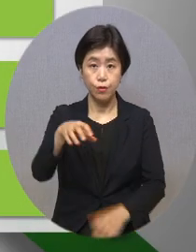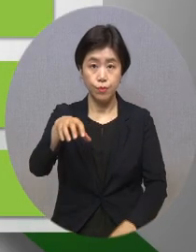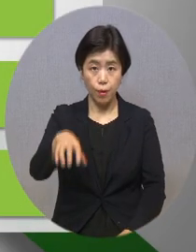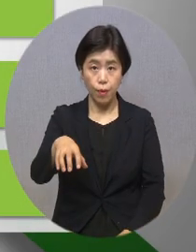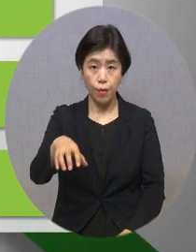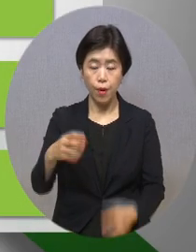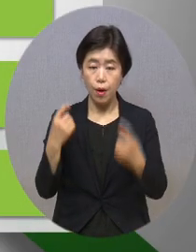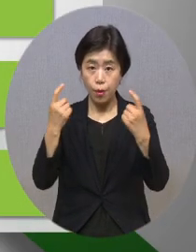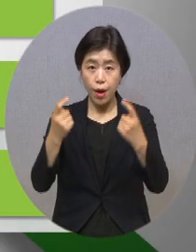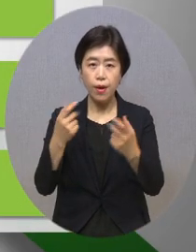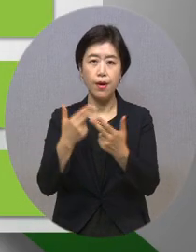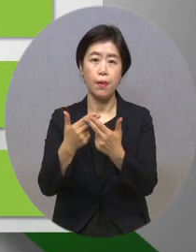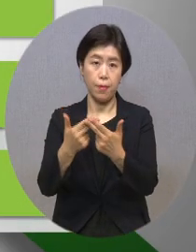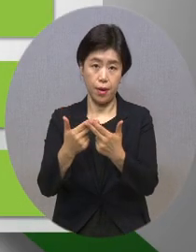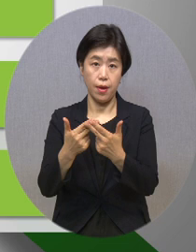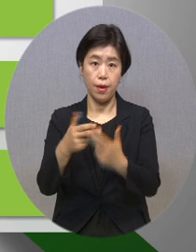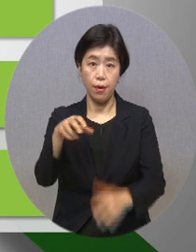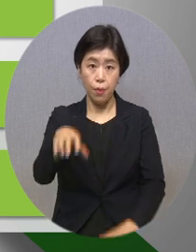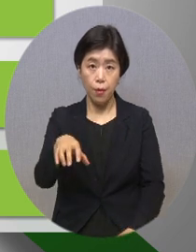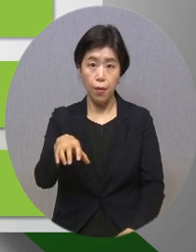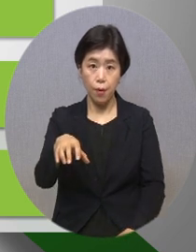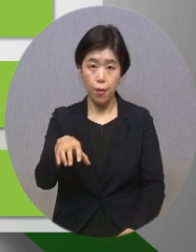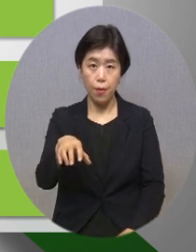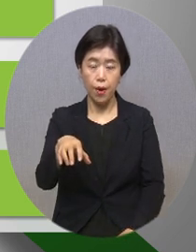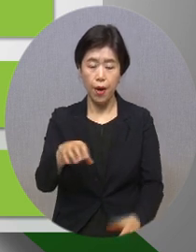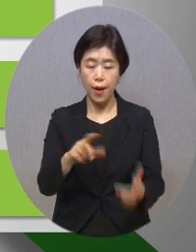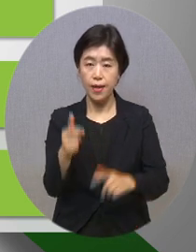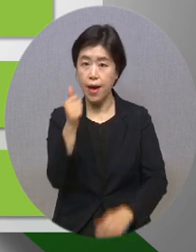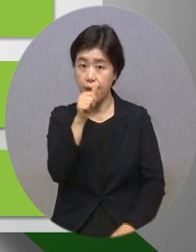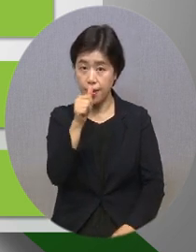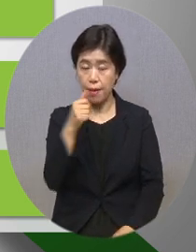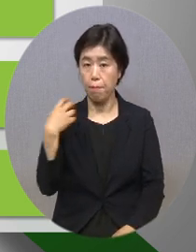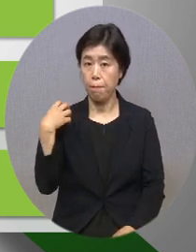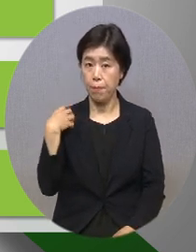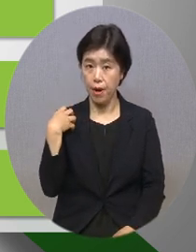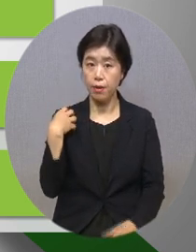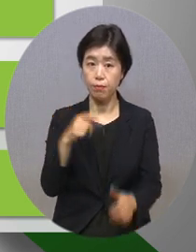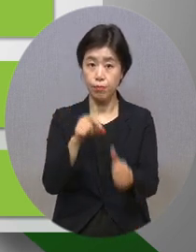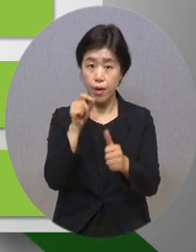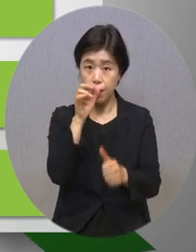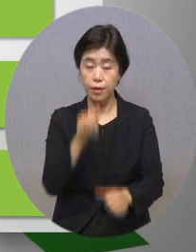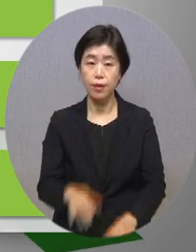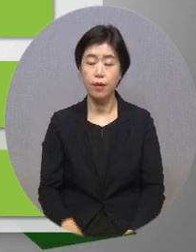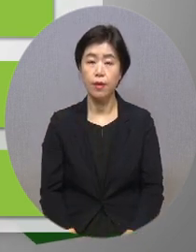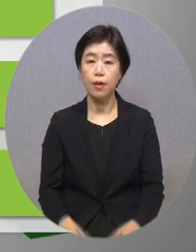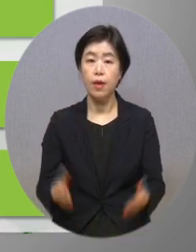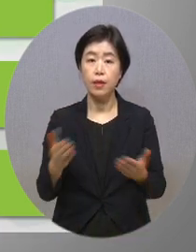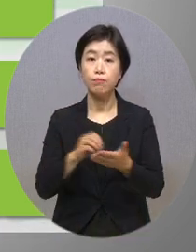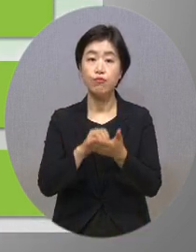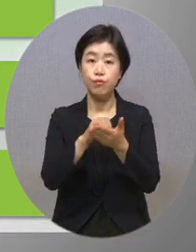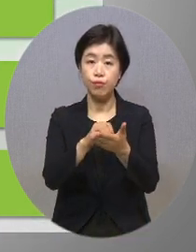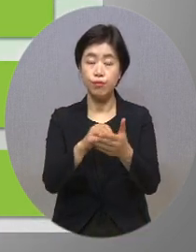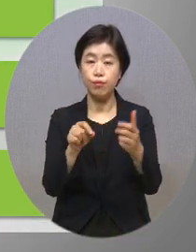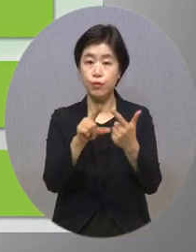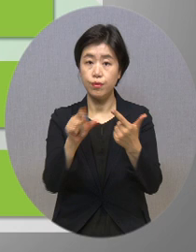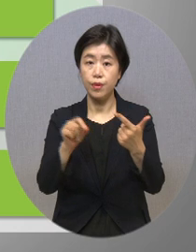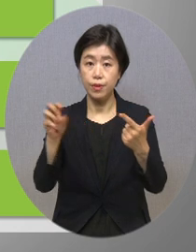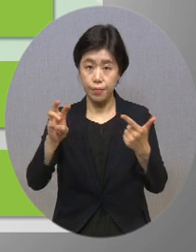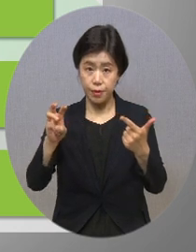제주특별자치도 관광협회에서 데스크 안내원을 모집합니다. 접수 마감일은 6월 30일까지며